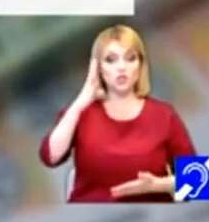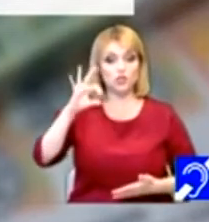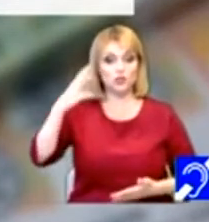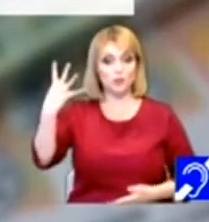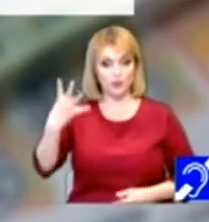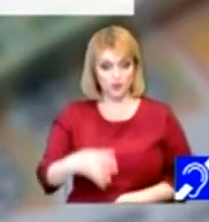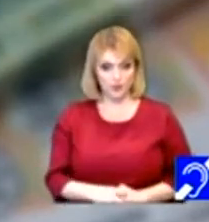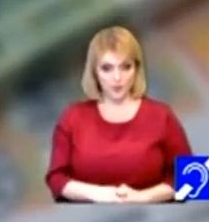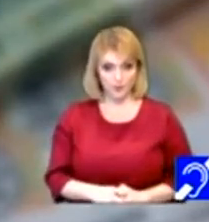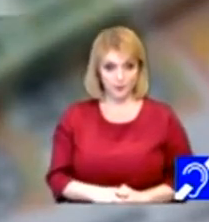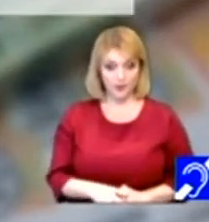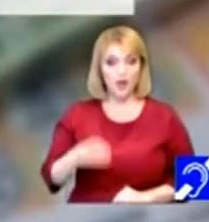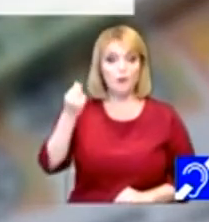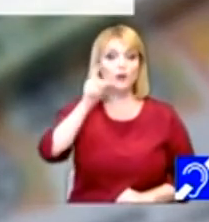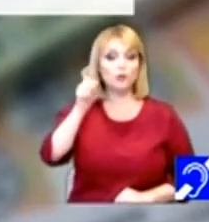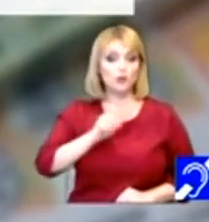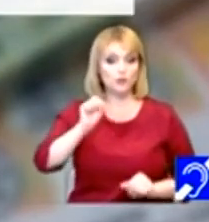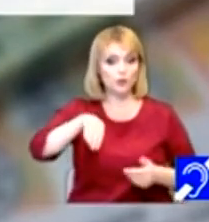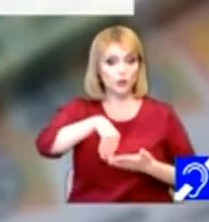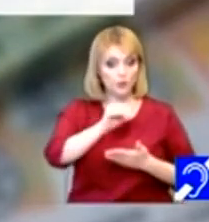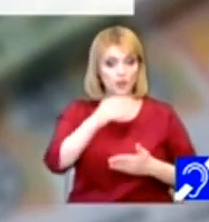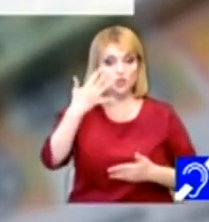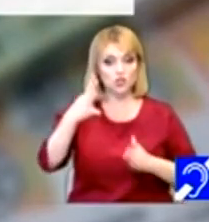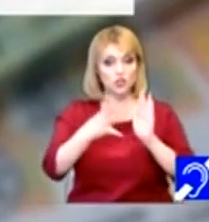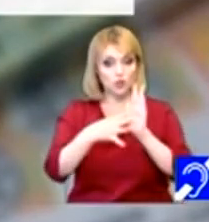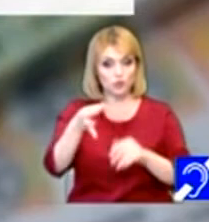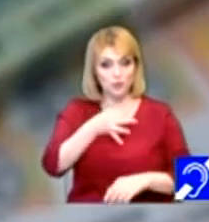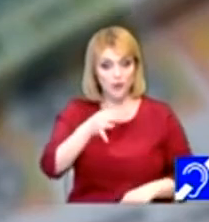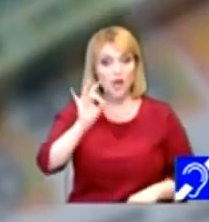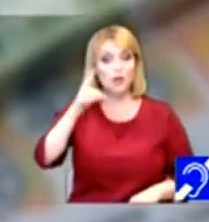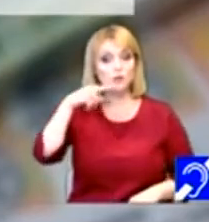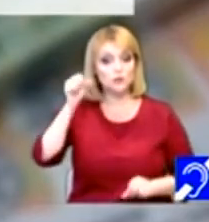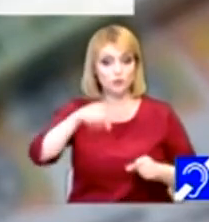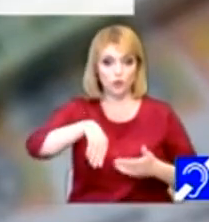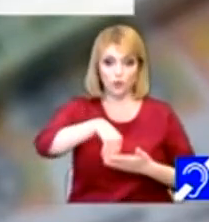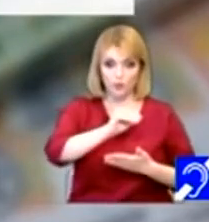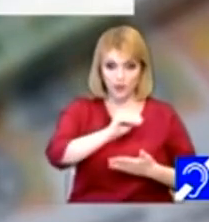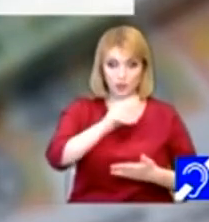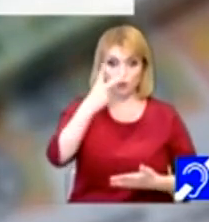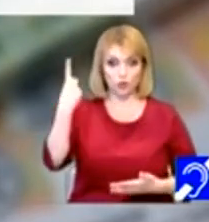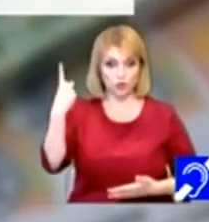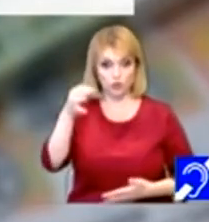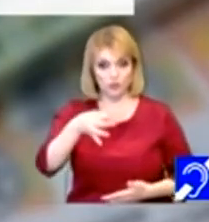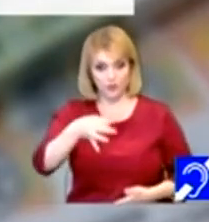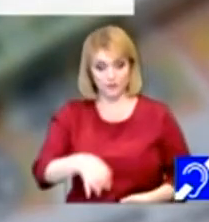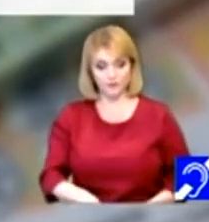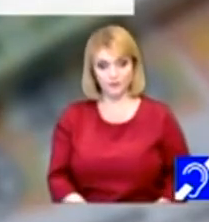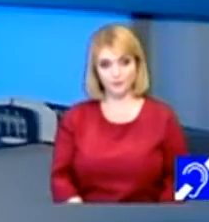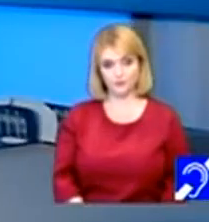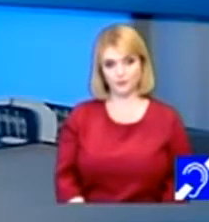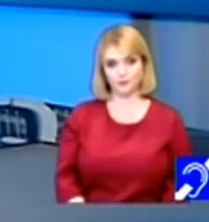cotat la 4 lei și 4 bani. Hrivna ucraineană rămâne la 59 de bani. Rubla rusească cedează un ban și va valora 21 de